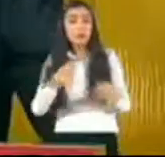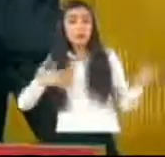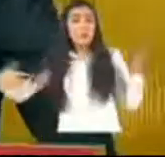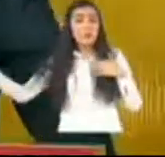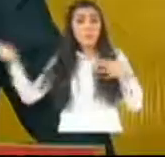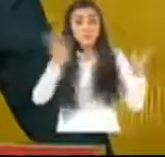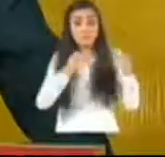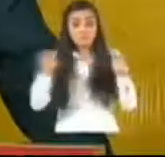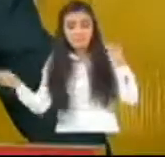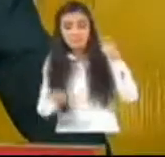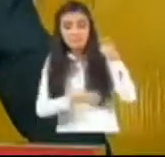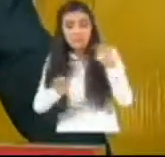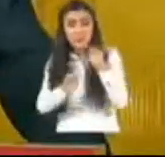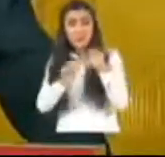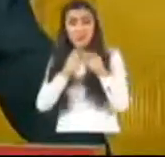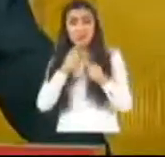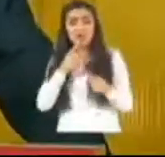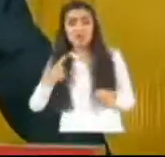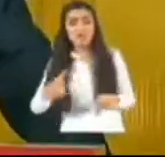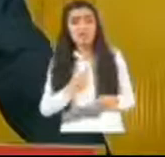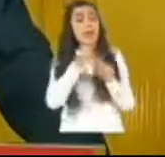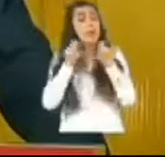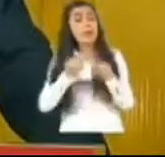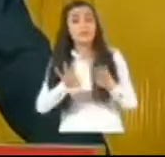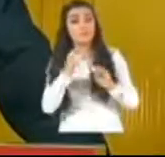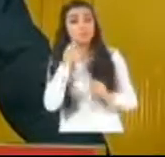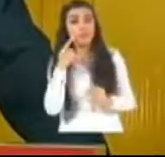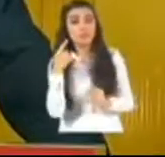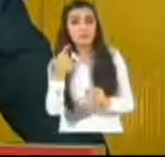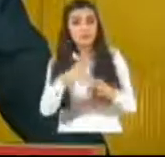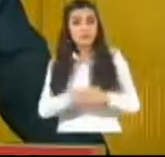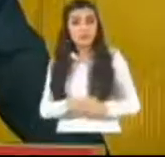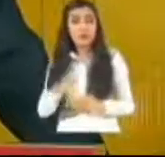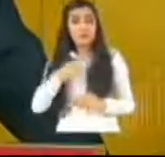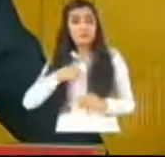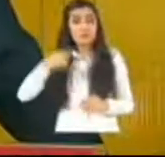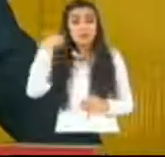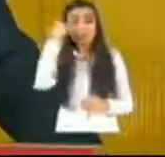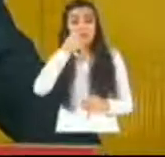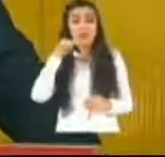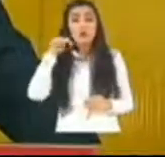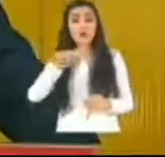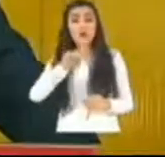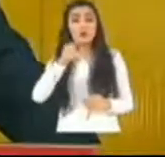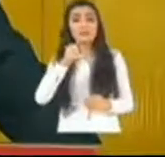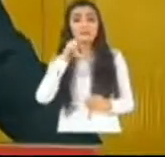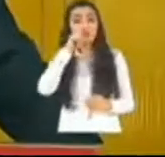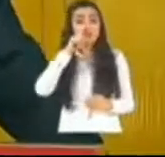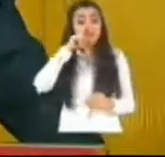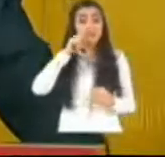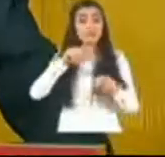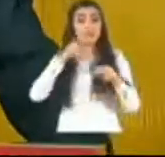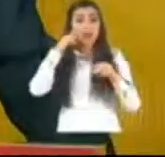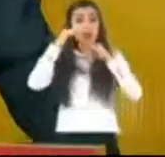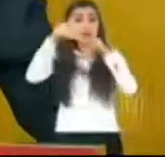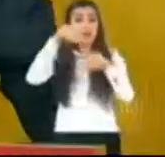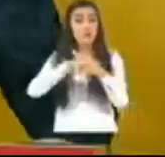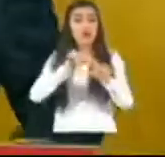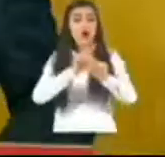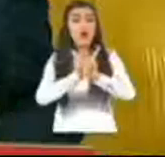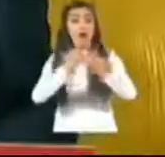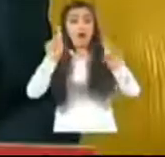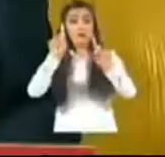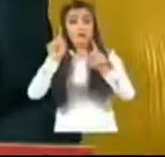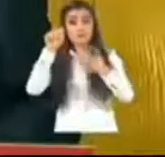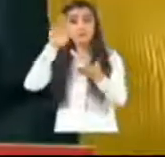fırtına biçerken şikayet etmemelidir. Bize göre 16 Nisan halk oylamasında hayır